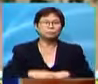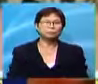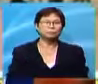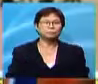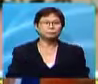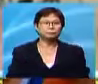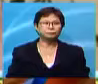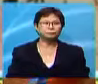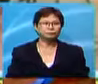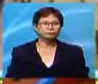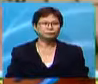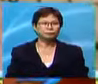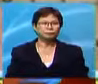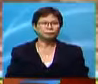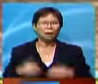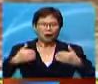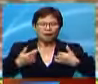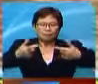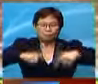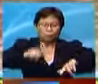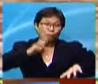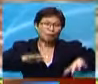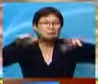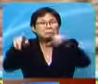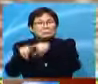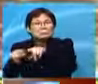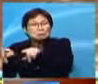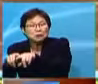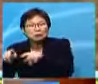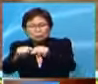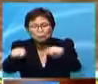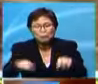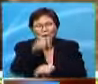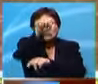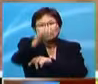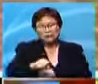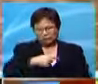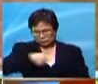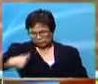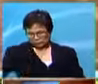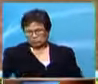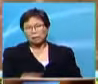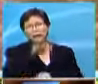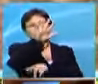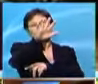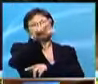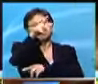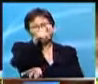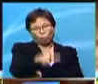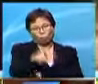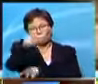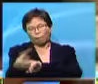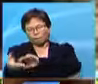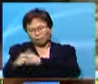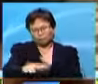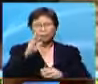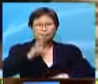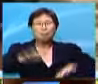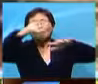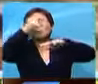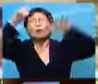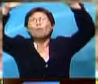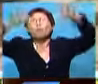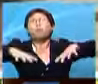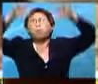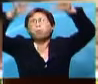hujan sementara itu turut dilanda bencana sama beberapa wilayah di selatan Cina yang meragut lima nyawa setakat ini banjir akibat